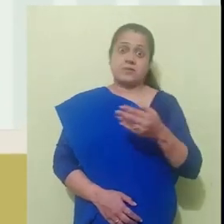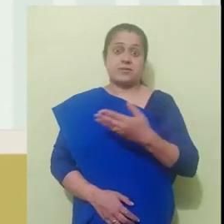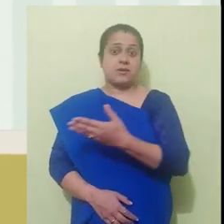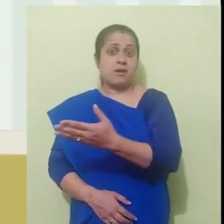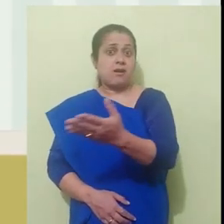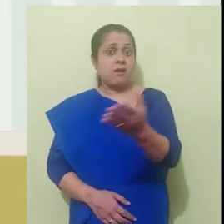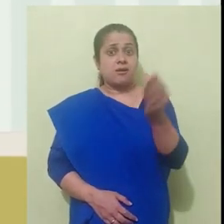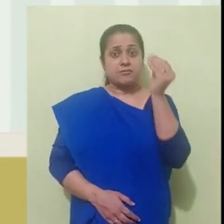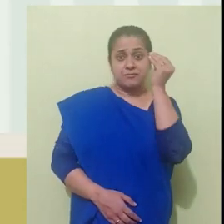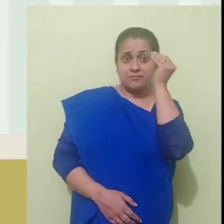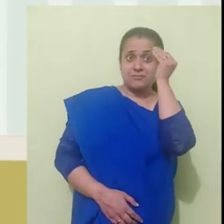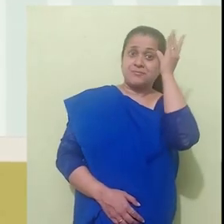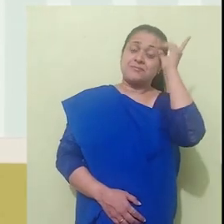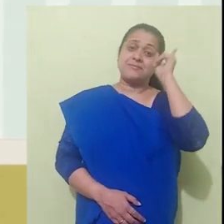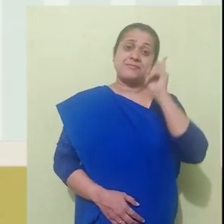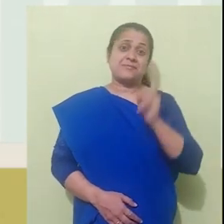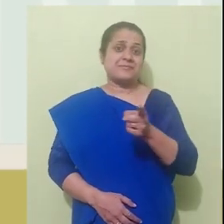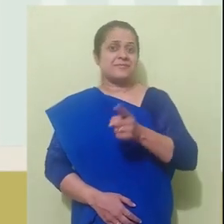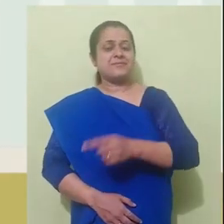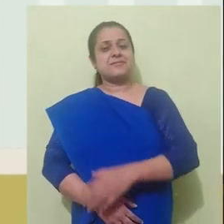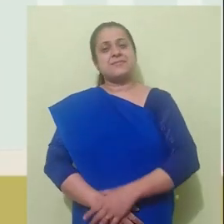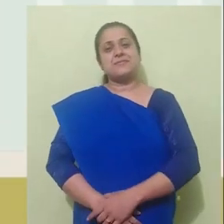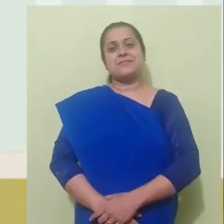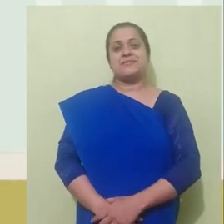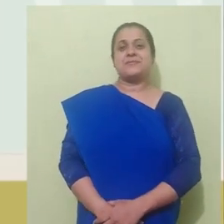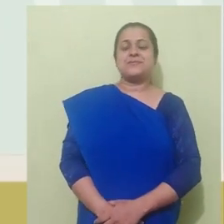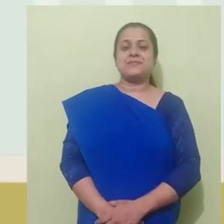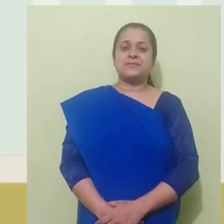रे, साल जाको रे